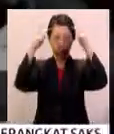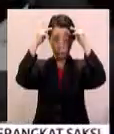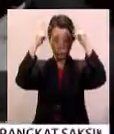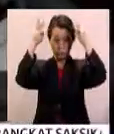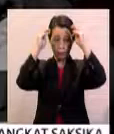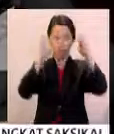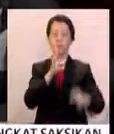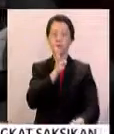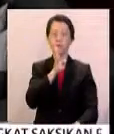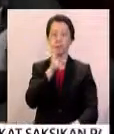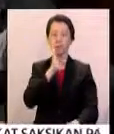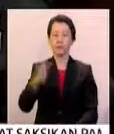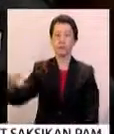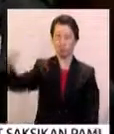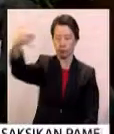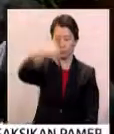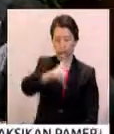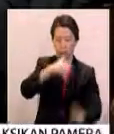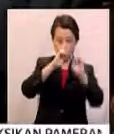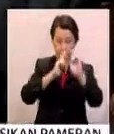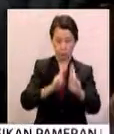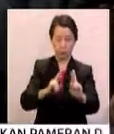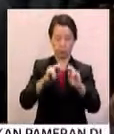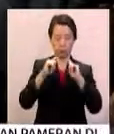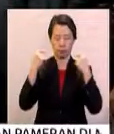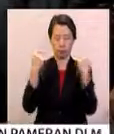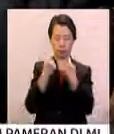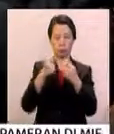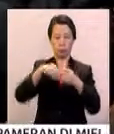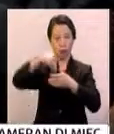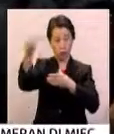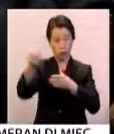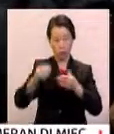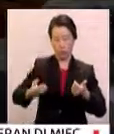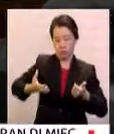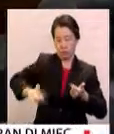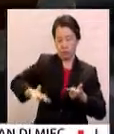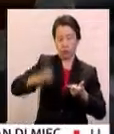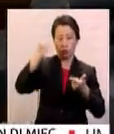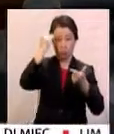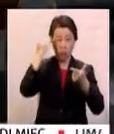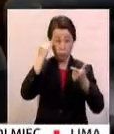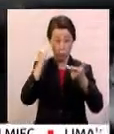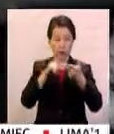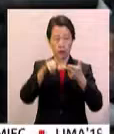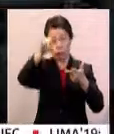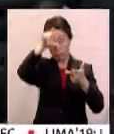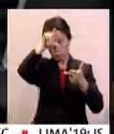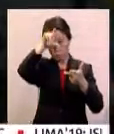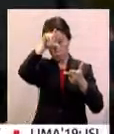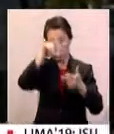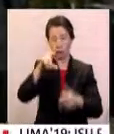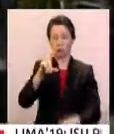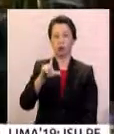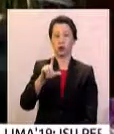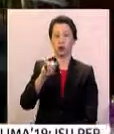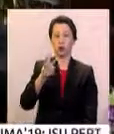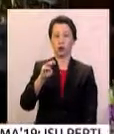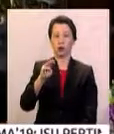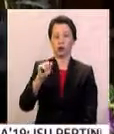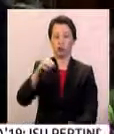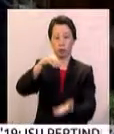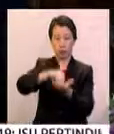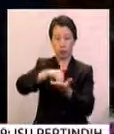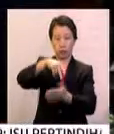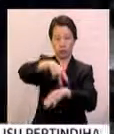menegaskannya sepasjungan hormat beberapa delegasi asing dari Bangladesh Korea Selatan dan Turki Sempena 5 2019